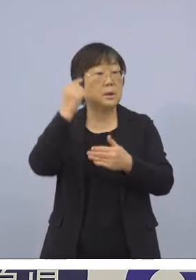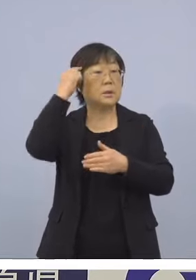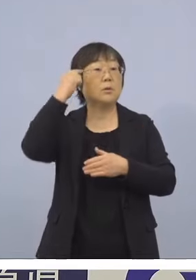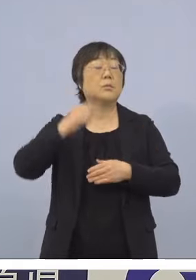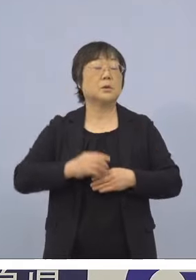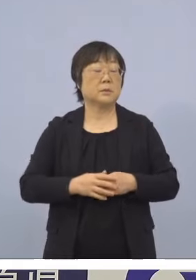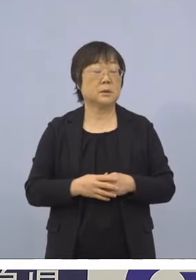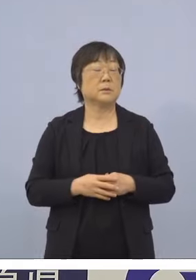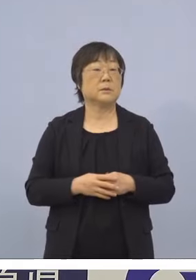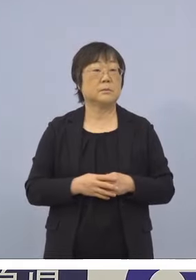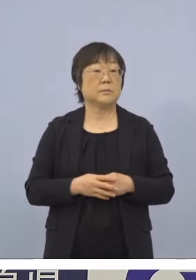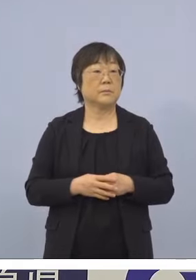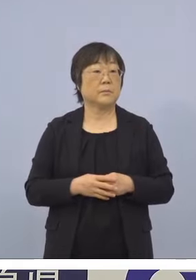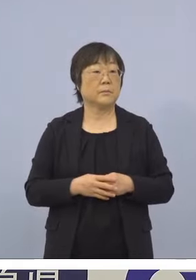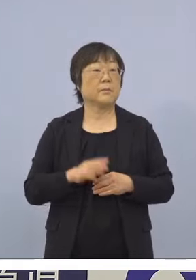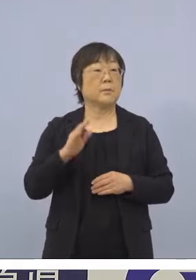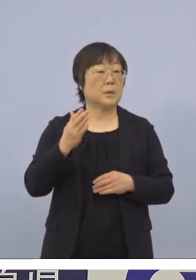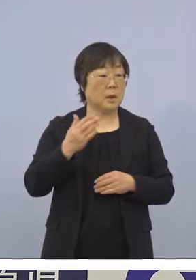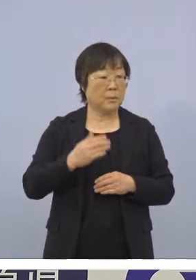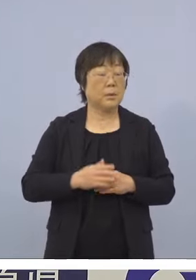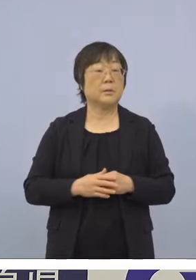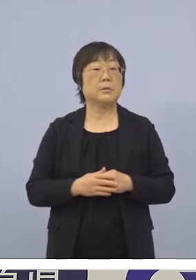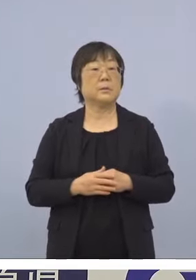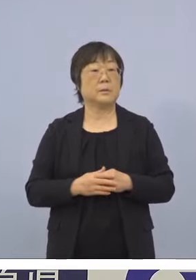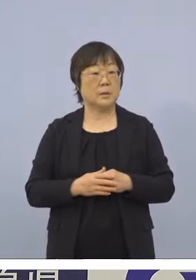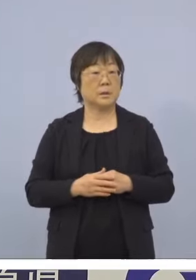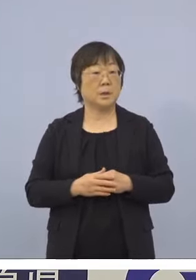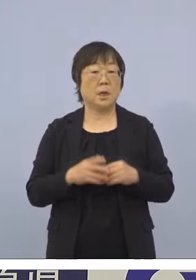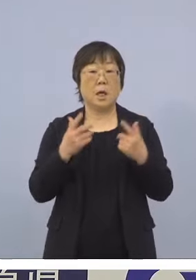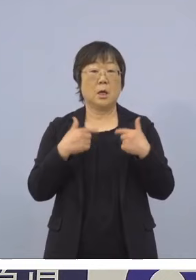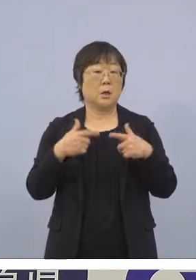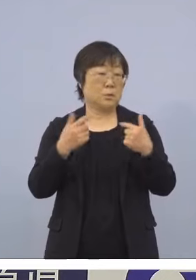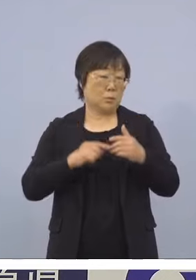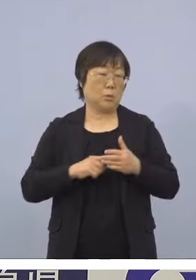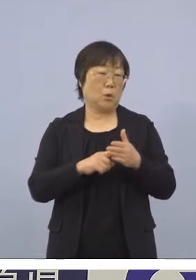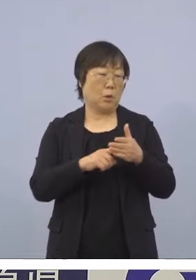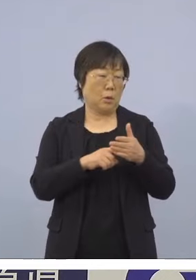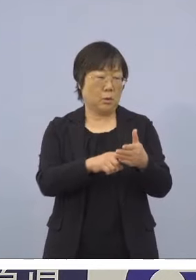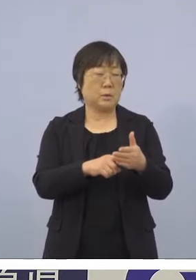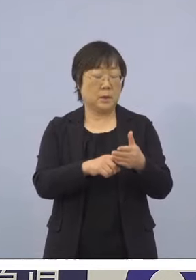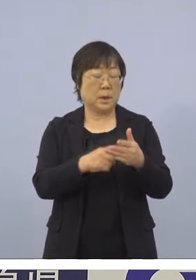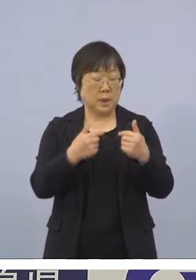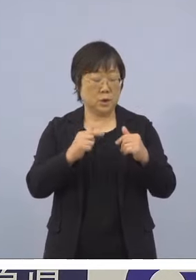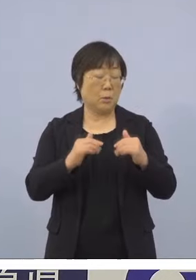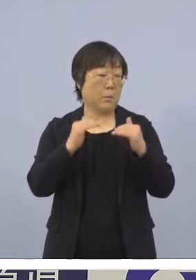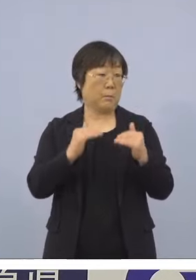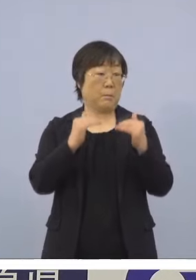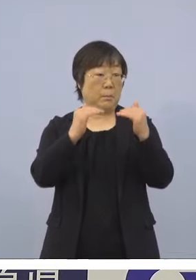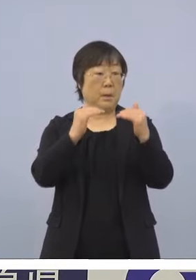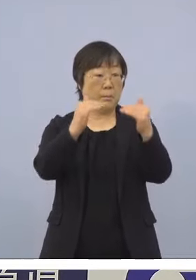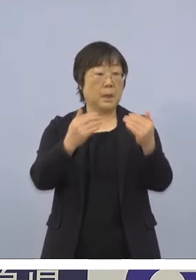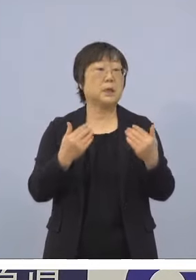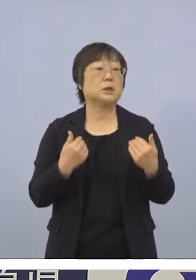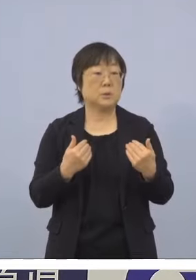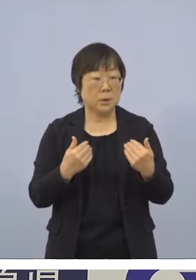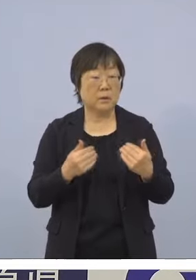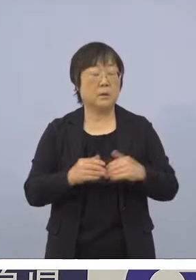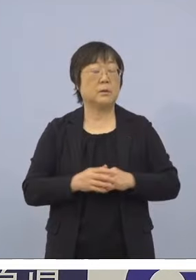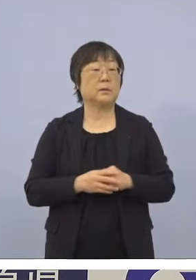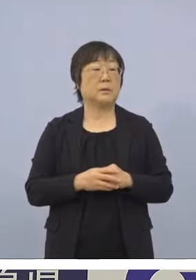仕上がっていると思ってます。ただやはりこういったものはもう普段の努力、常にアップグレードしていかなきゃいけませんから